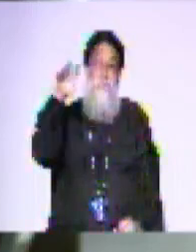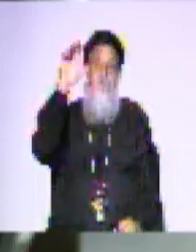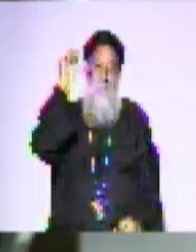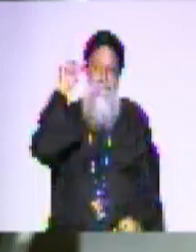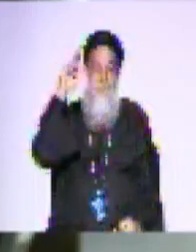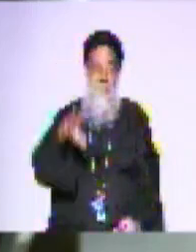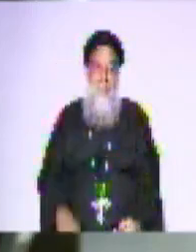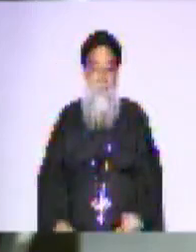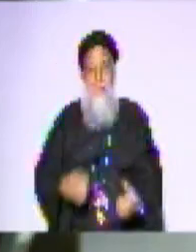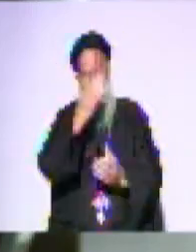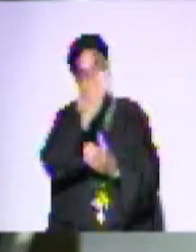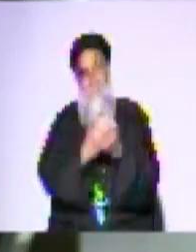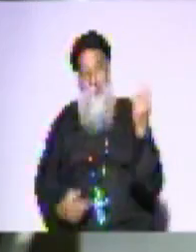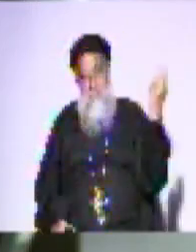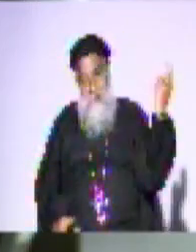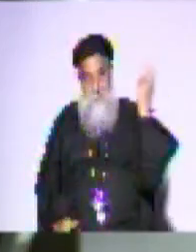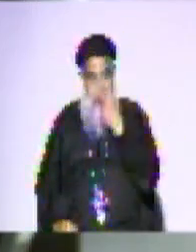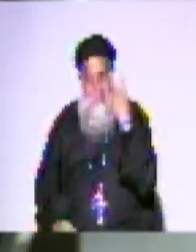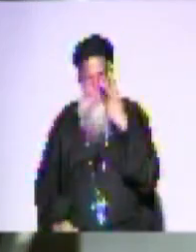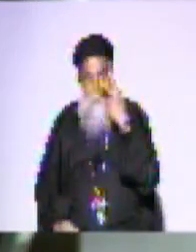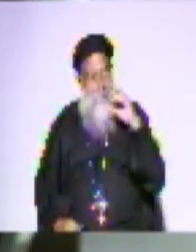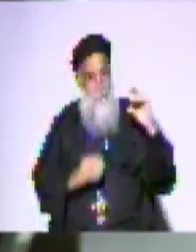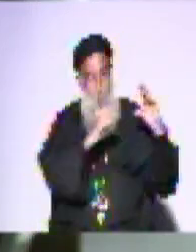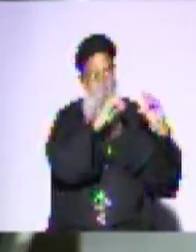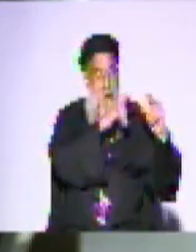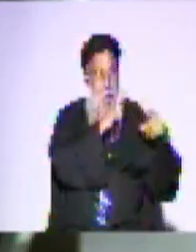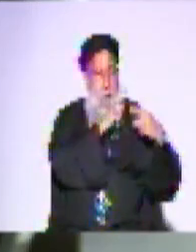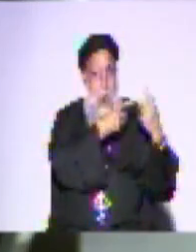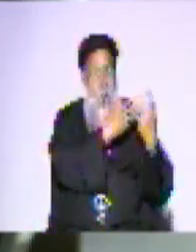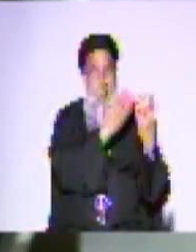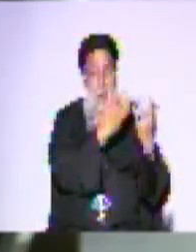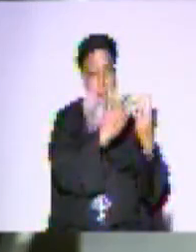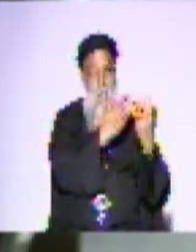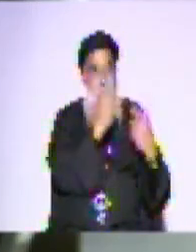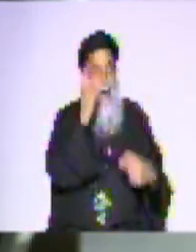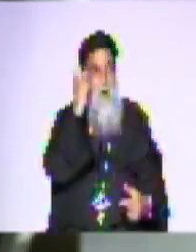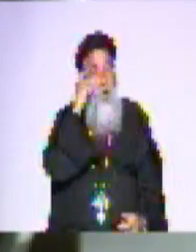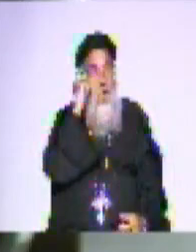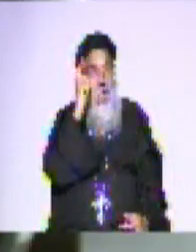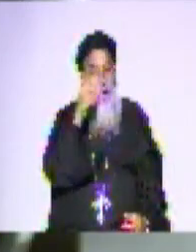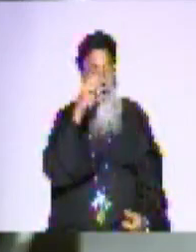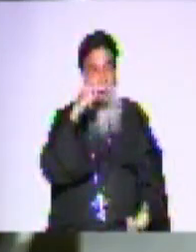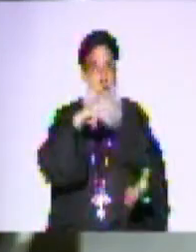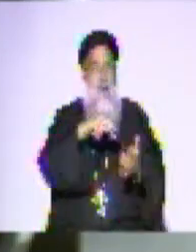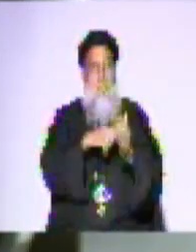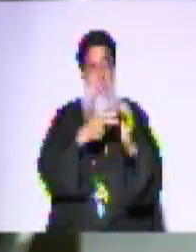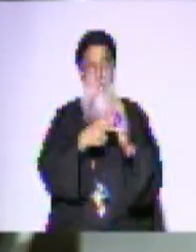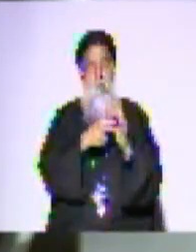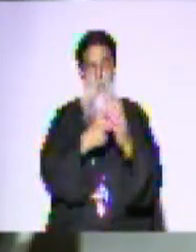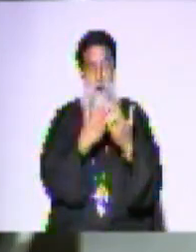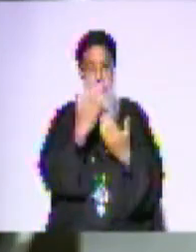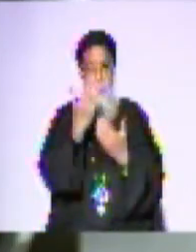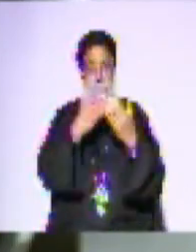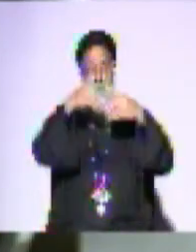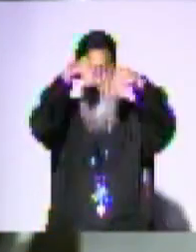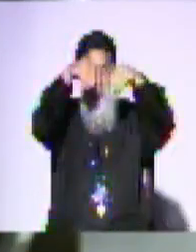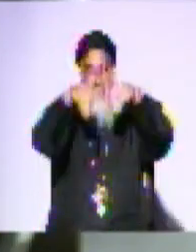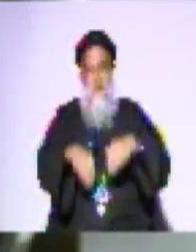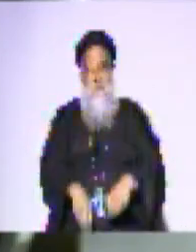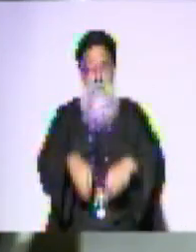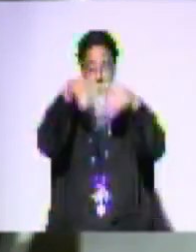ولذلك المولود أعمى لما تناقش مع اليهود كان واضح أنه استفاد من عمل